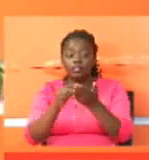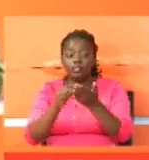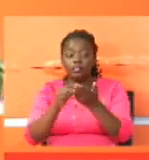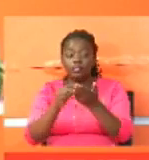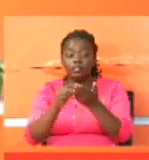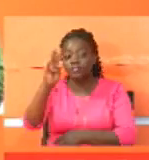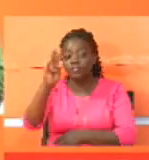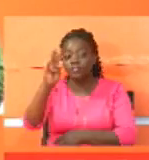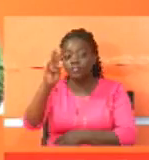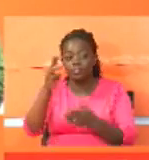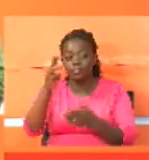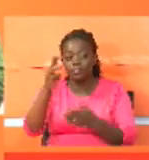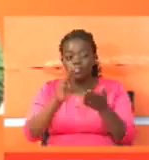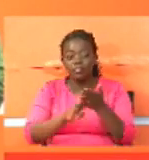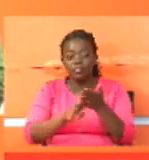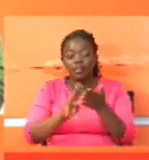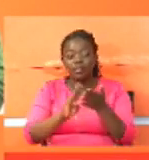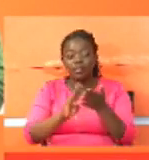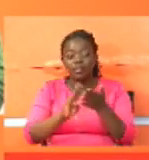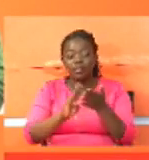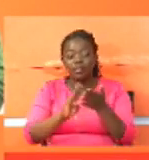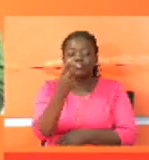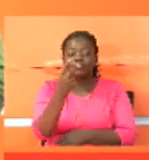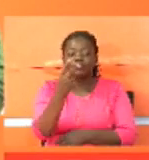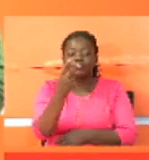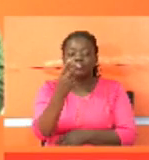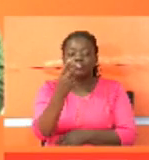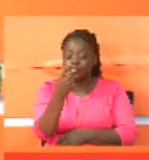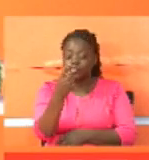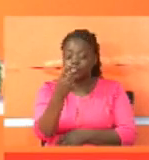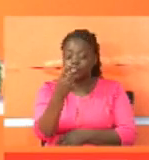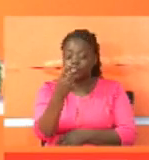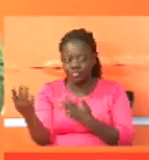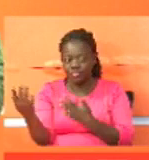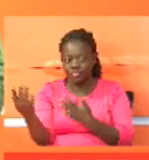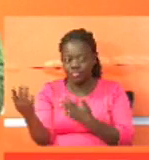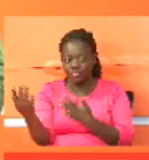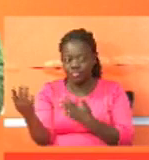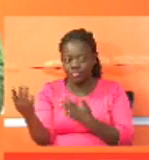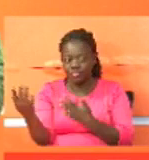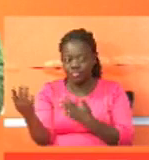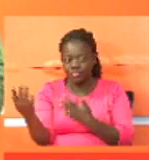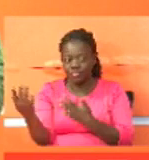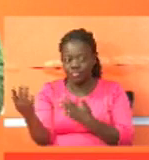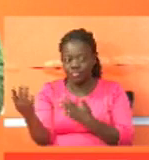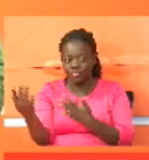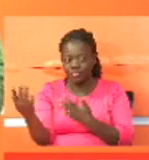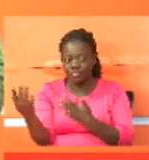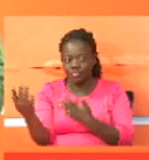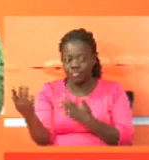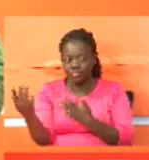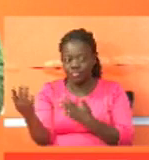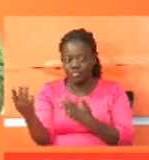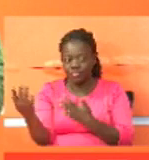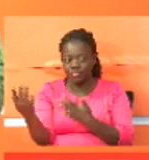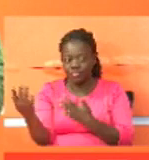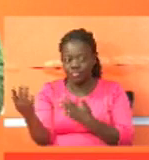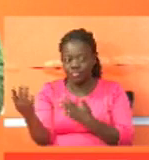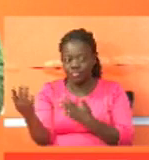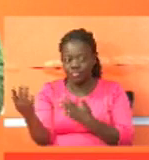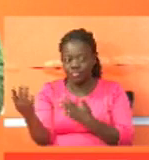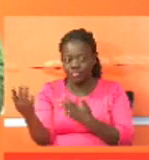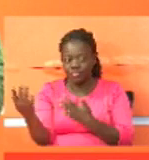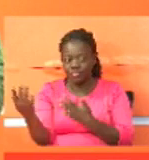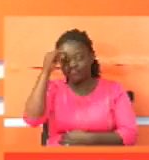omwezi gwa kusatu omwaka 2020 mugomo tukwaniza nyo kubukedde TV1 yonna gy'osinziira. Nze Sharifah Namuyomba omne munange meba mulungi